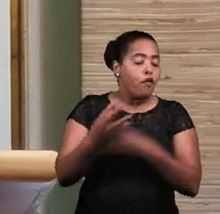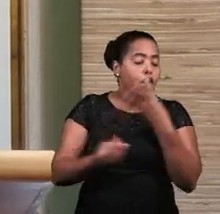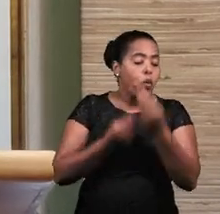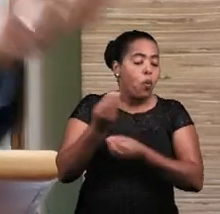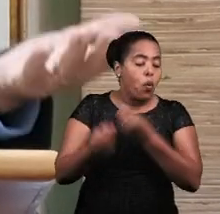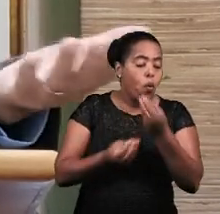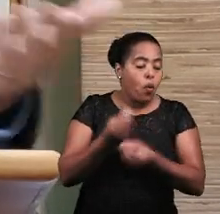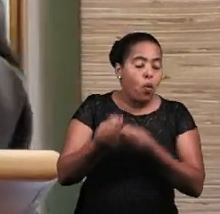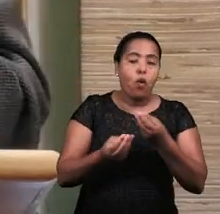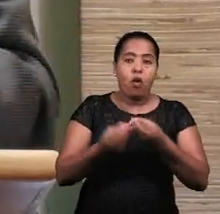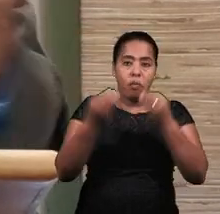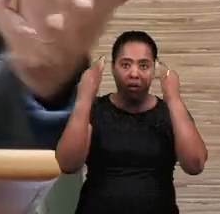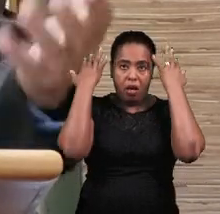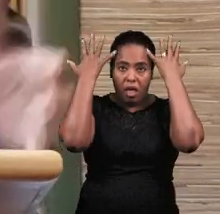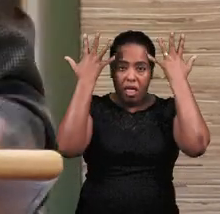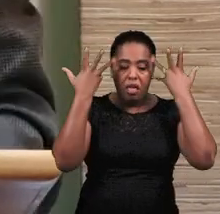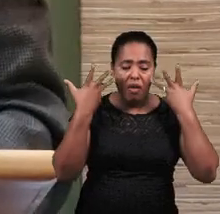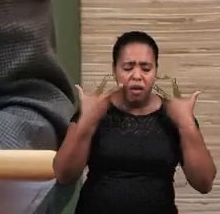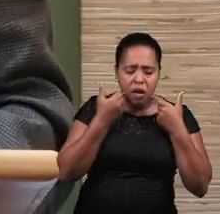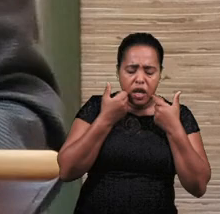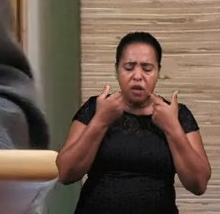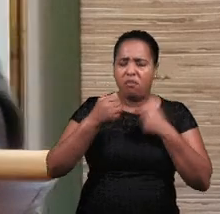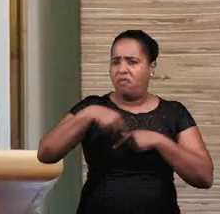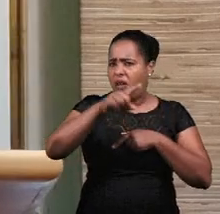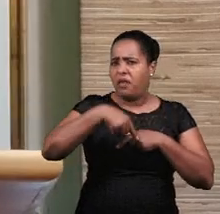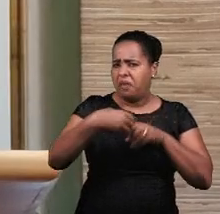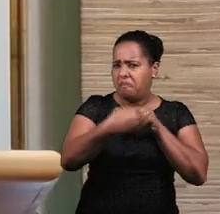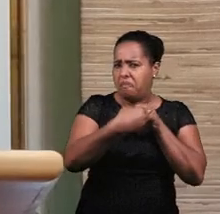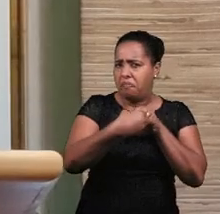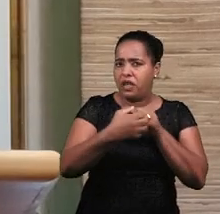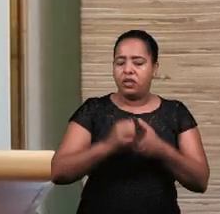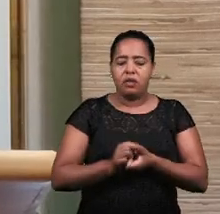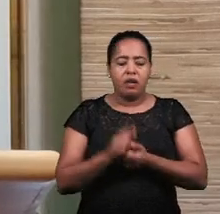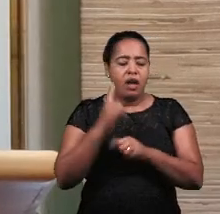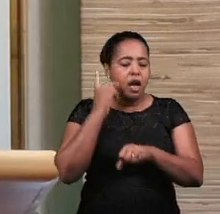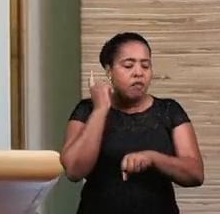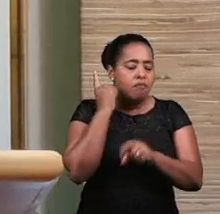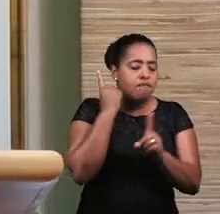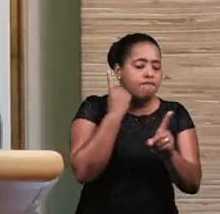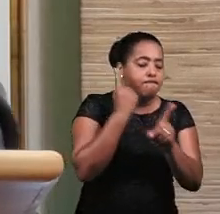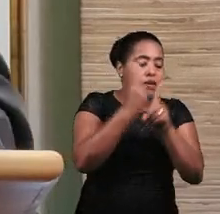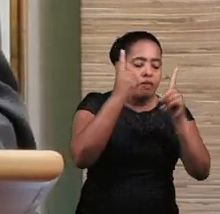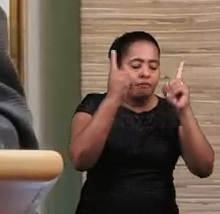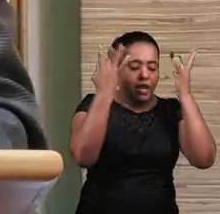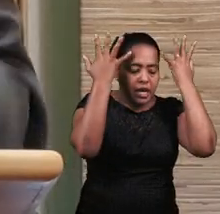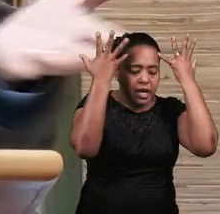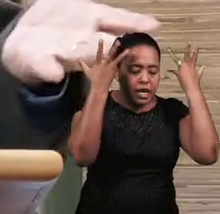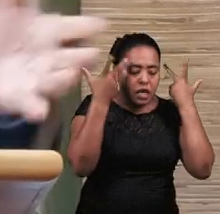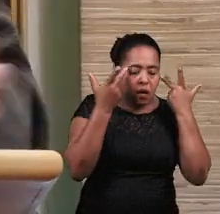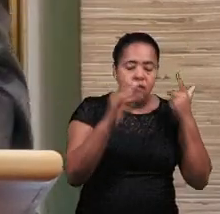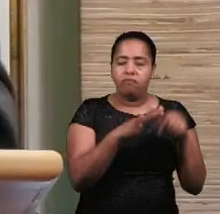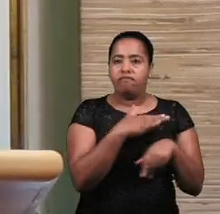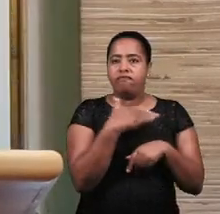lion. Quelques jours après, aller-retour à pied, donc il a retrouvé